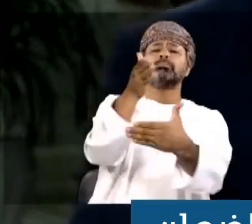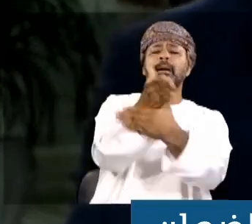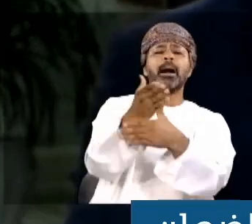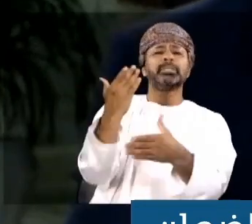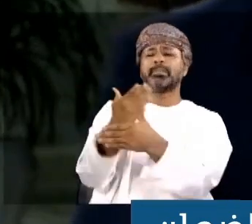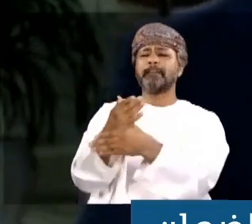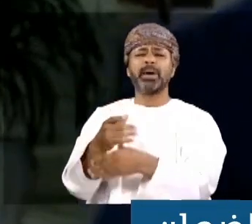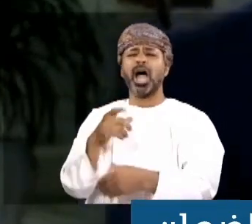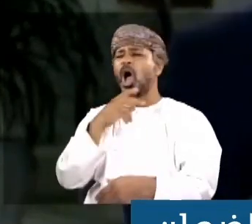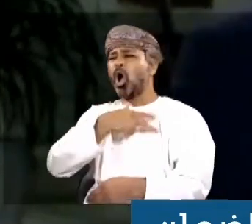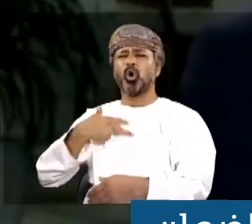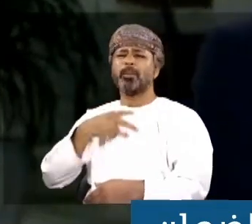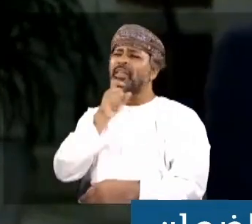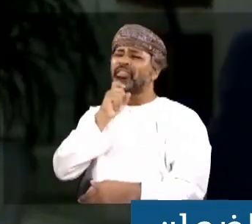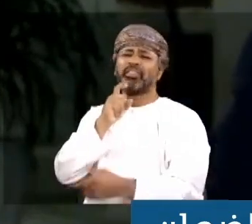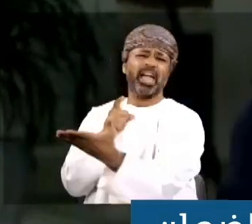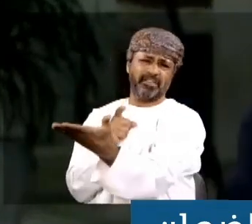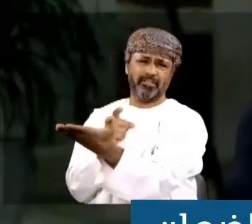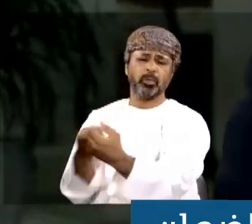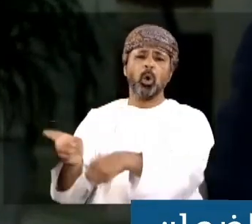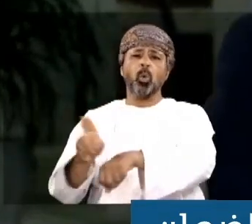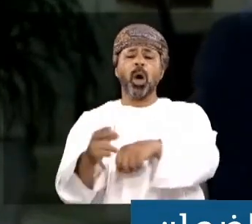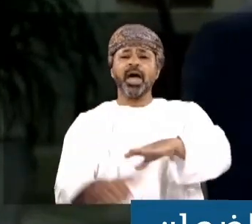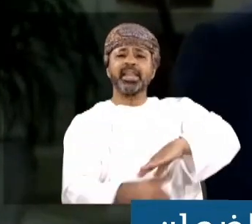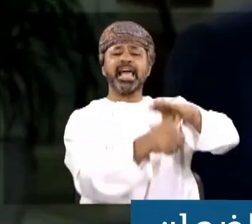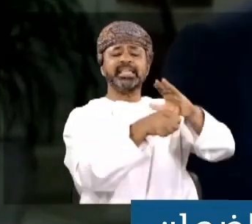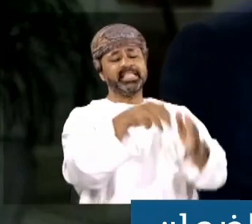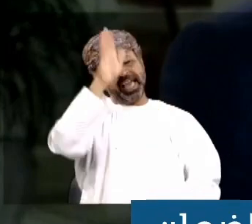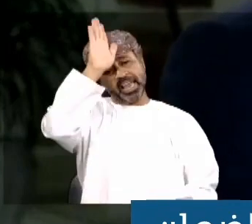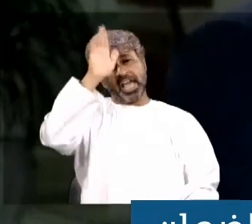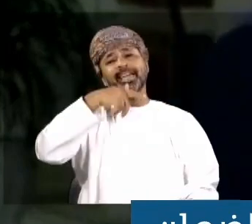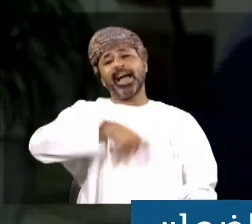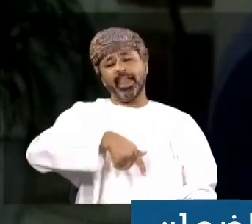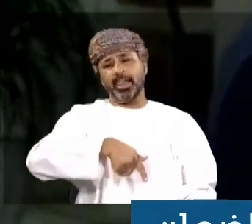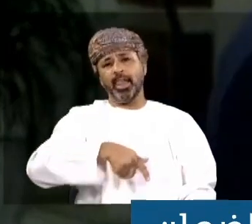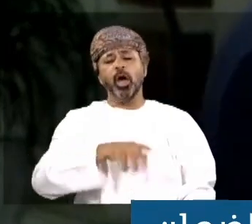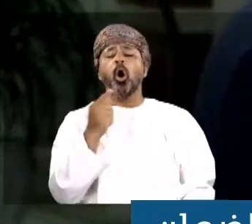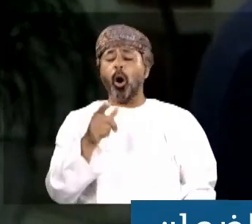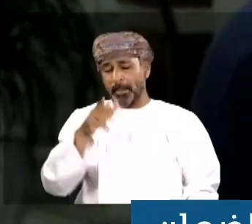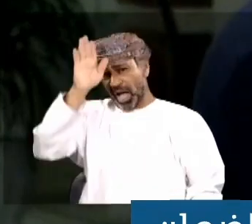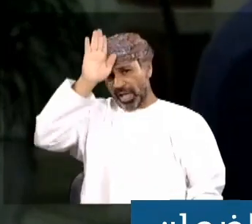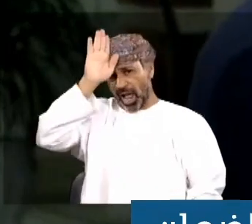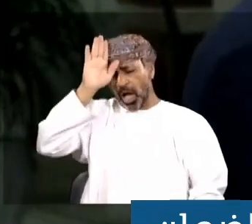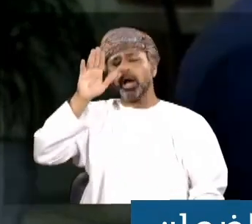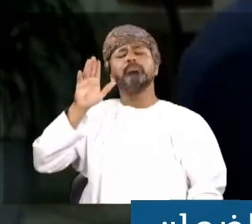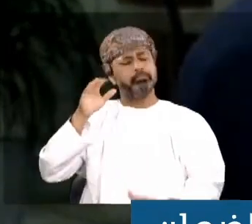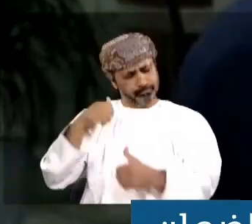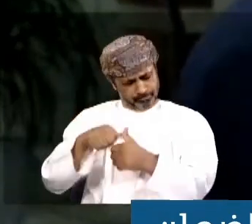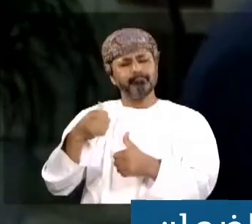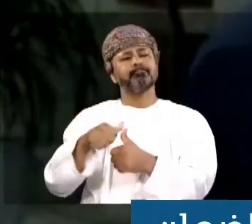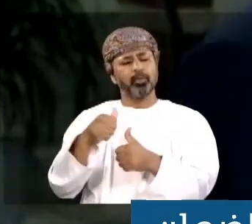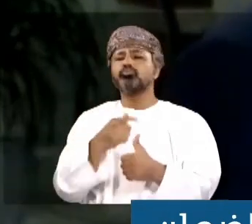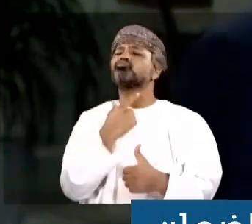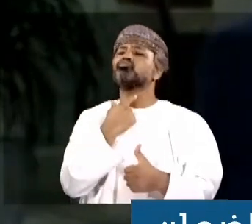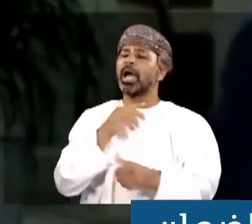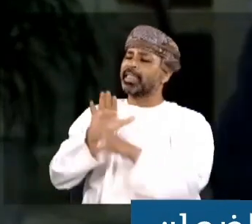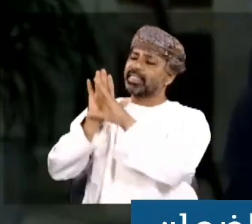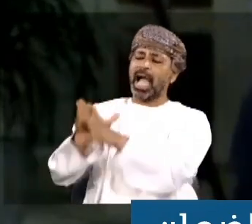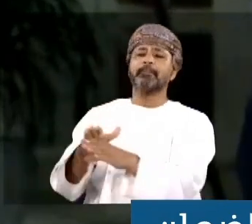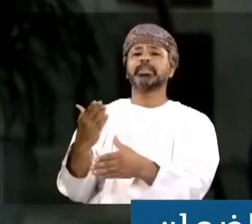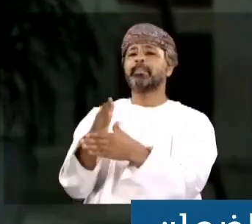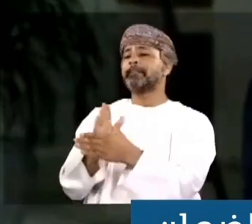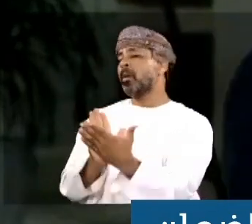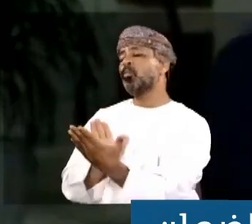إضعاف حكومته. بدوره أكد الرئيس العراقي برهم صالح أن بلاده ما زالت بحاجة للدعم من أجل مواجهة